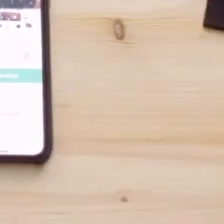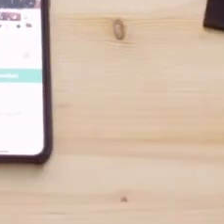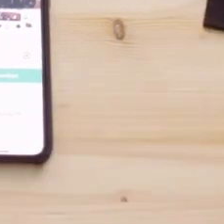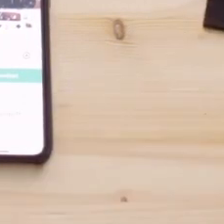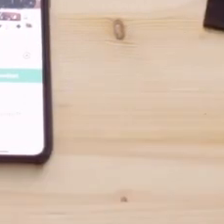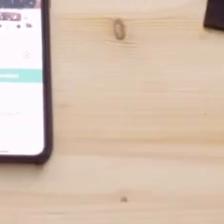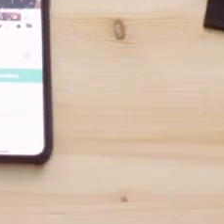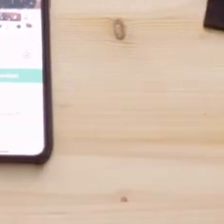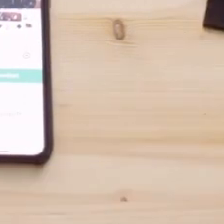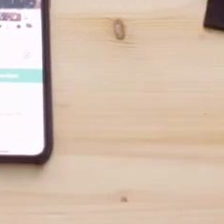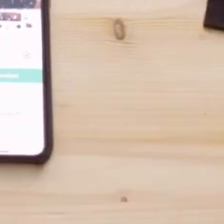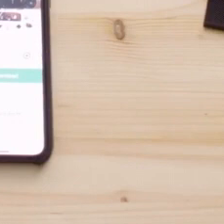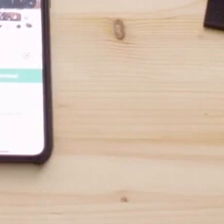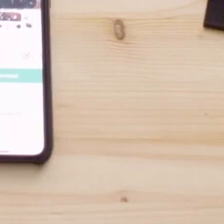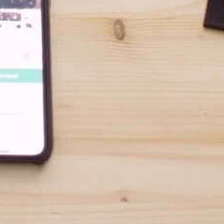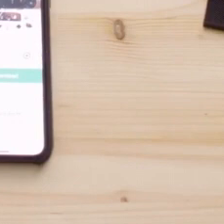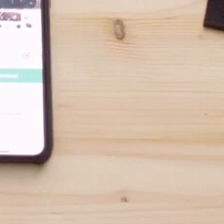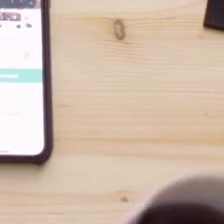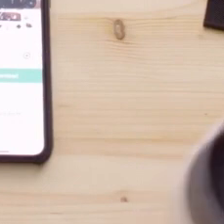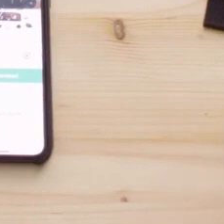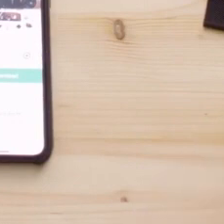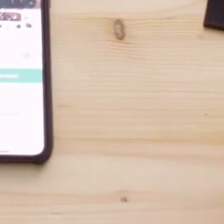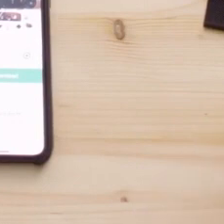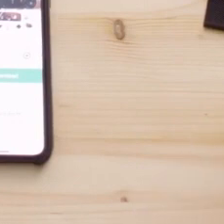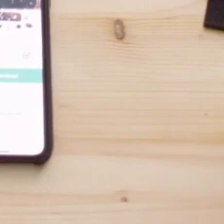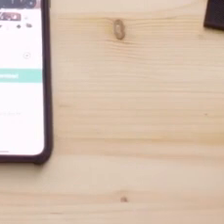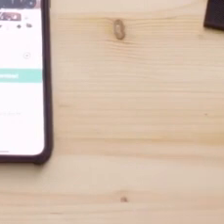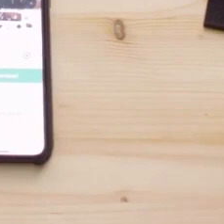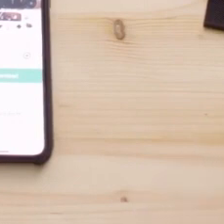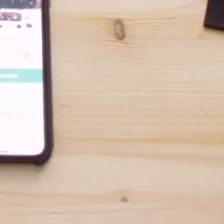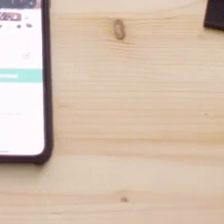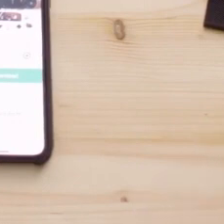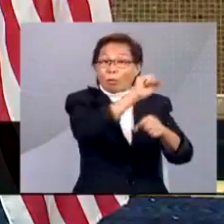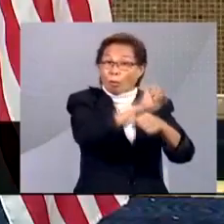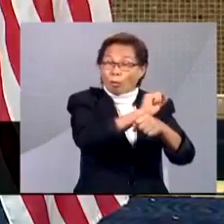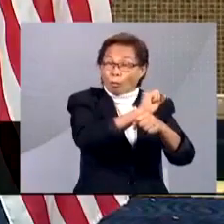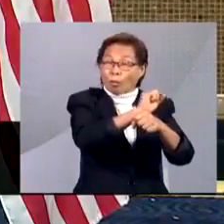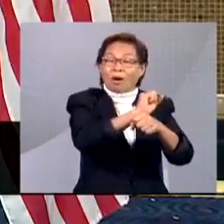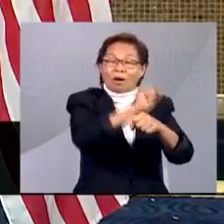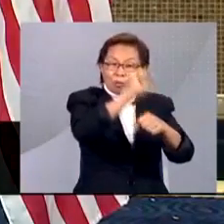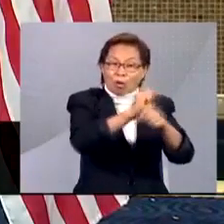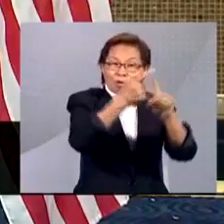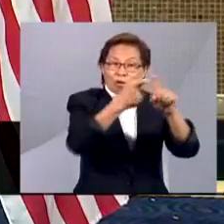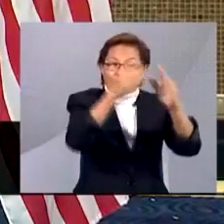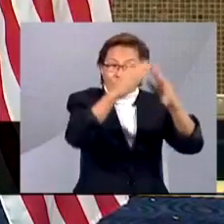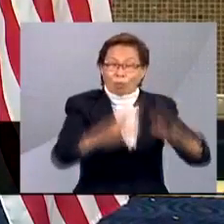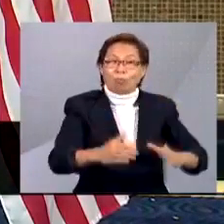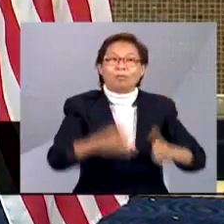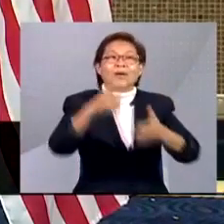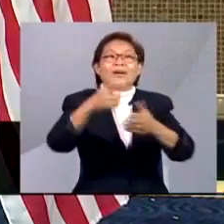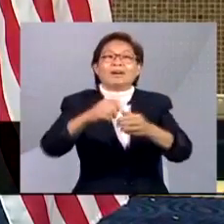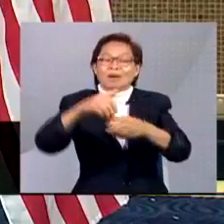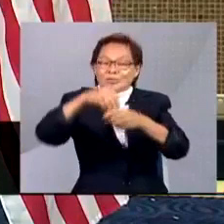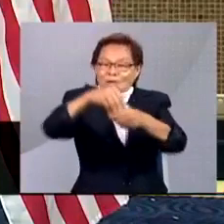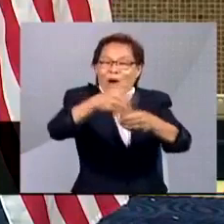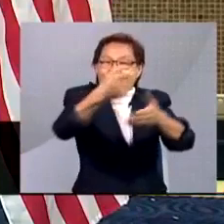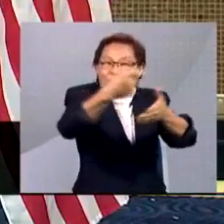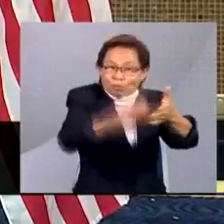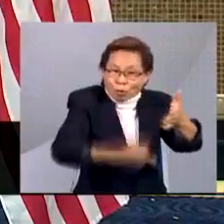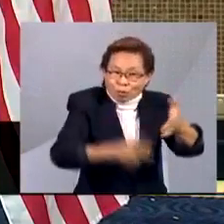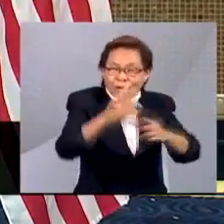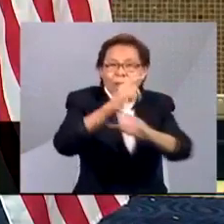melaksanakan konsep bekerja dari rumah atau work from home, insentif percukaian dan